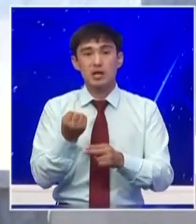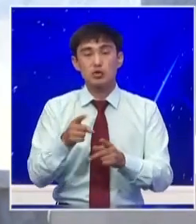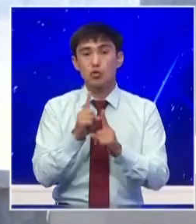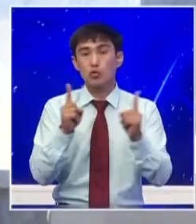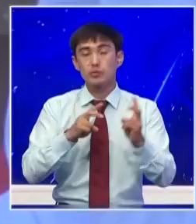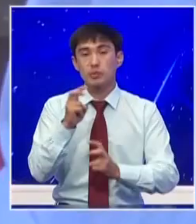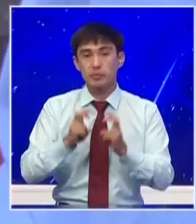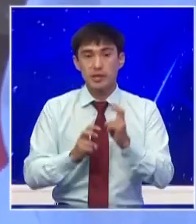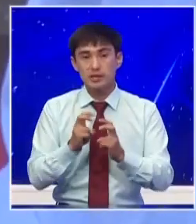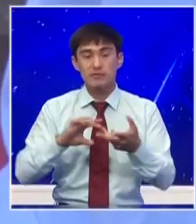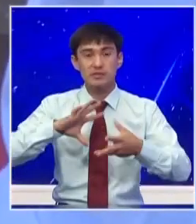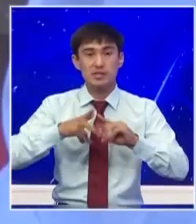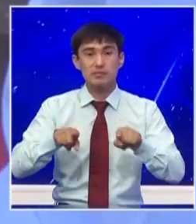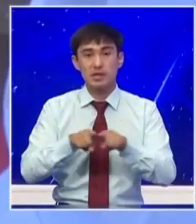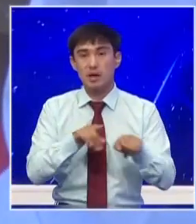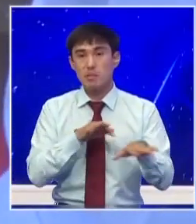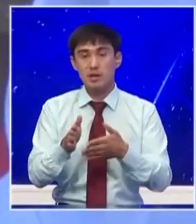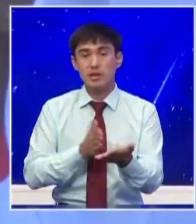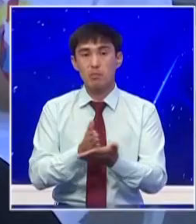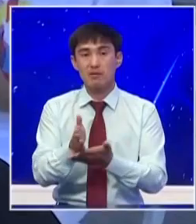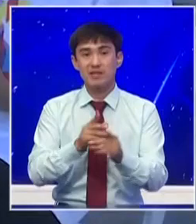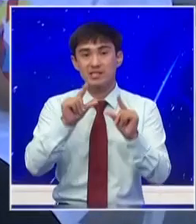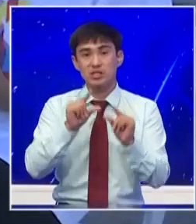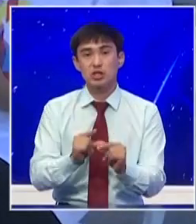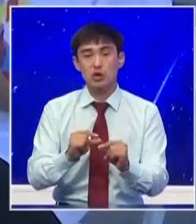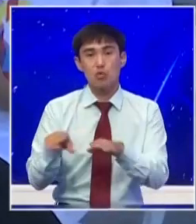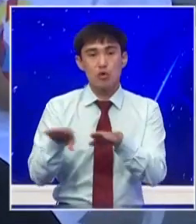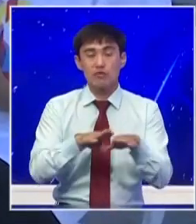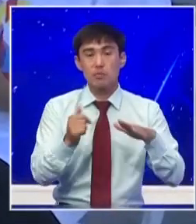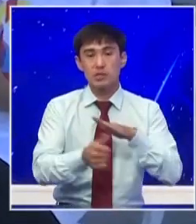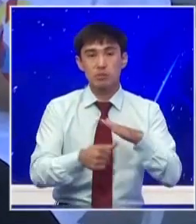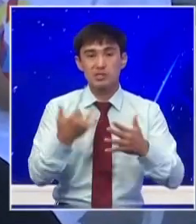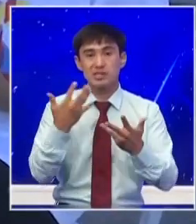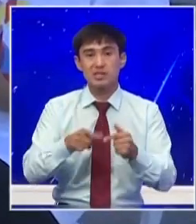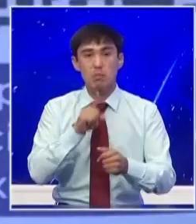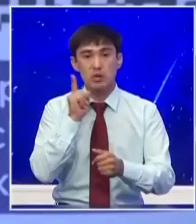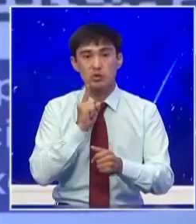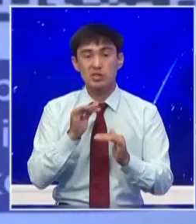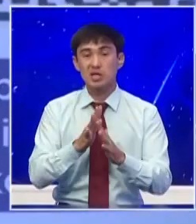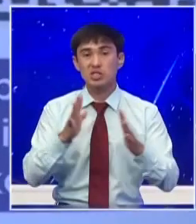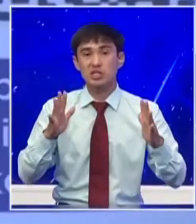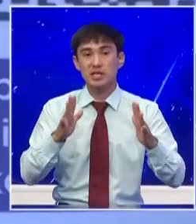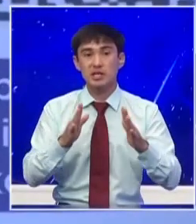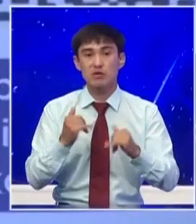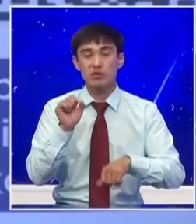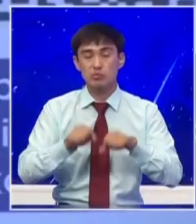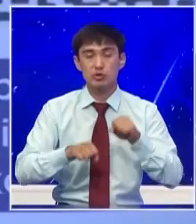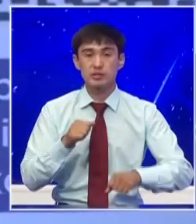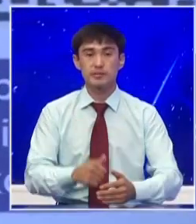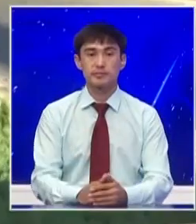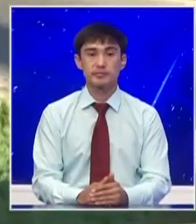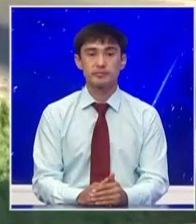крупных предприятий. В целом такая мера направлена на снижение уровня безработицы среди молодежи и расширение ее